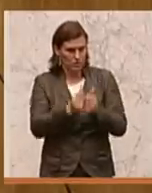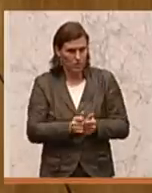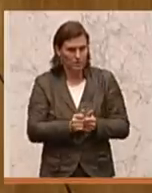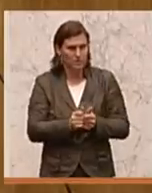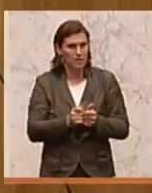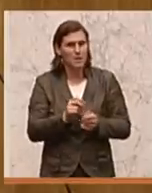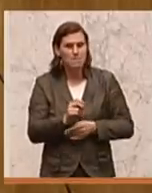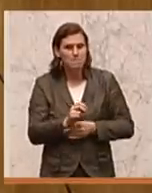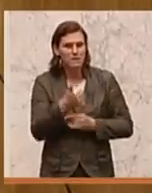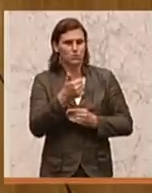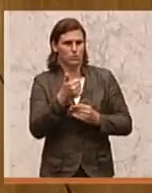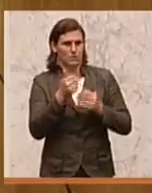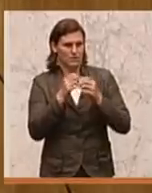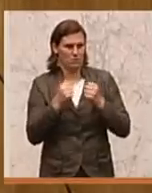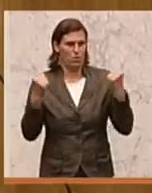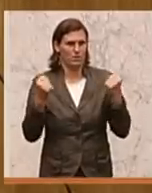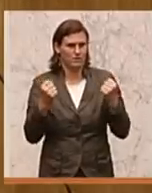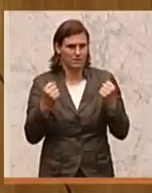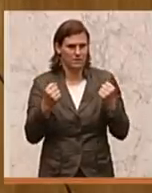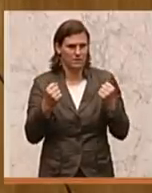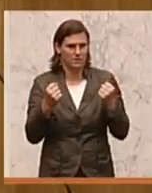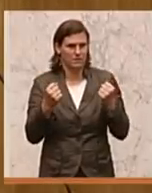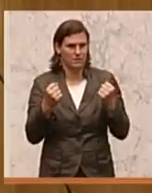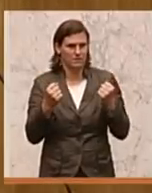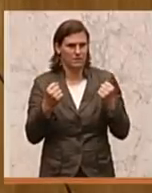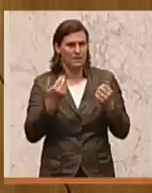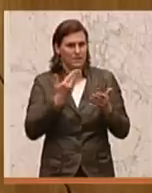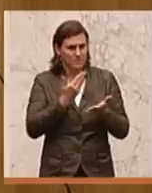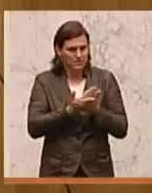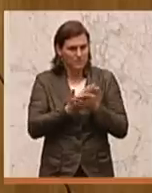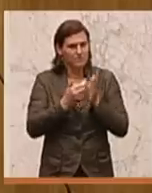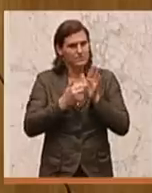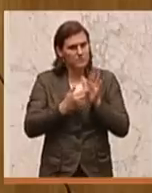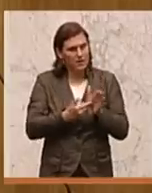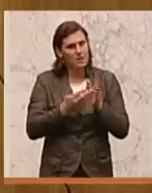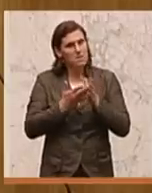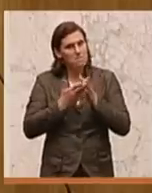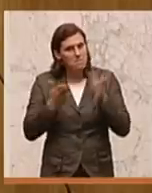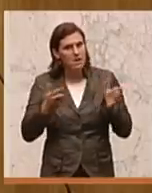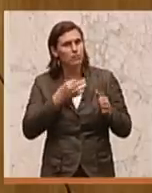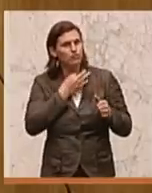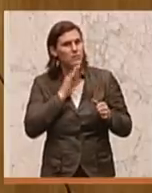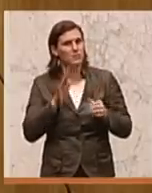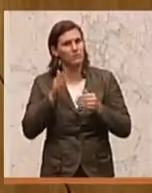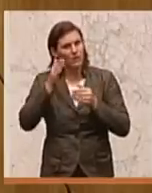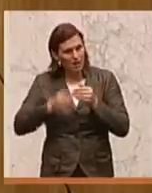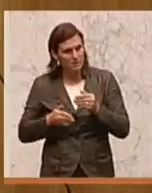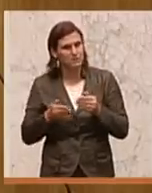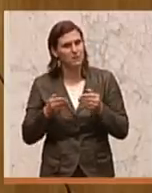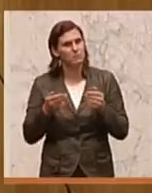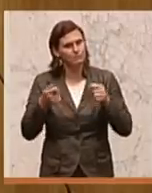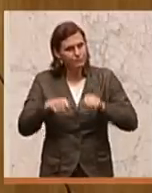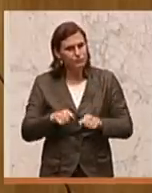der Demokratie. Und diese zeichnet sich zwar dadurch aus, dass die Mehrheit in der Regel das letzte Wort hat, allerdings sind